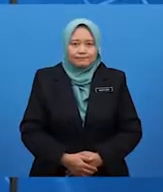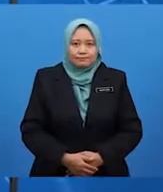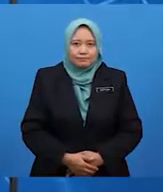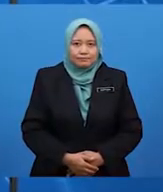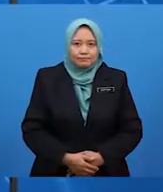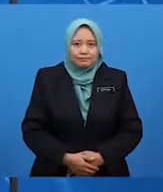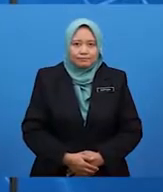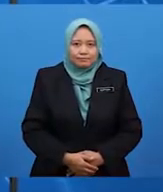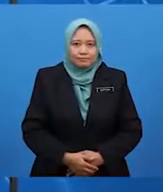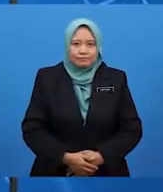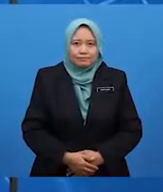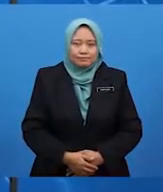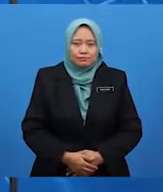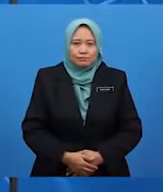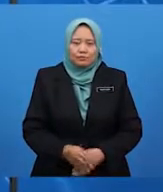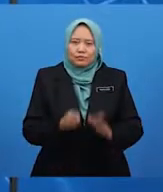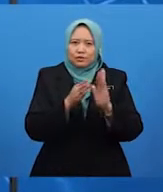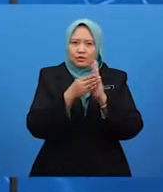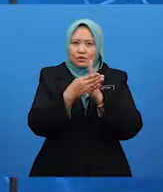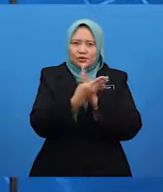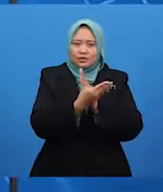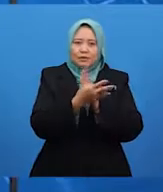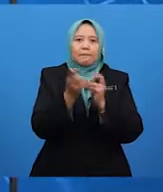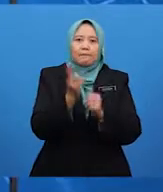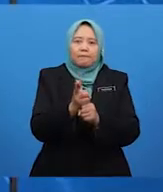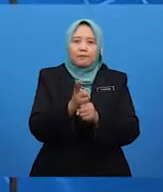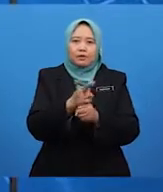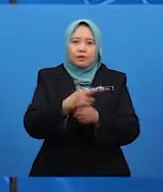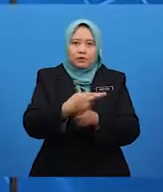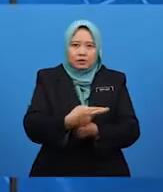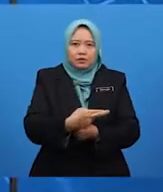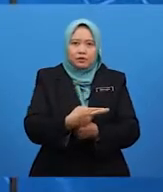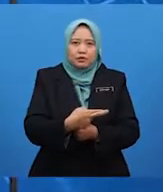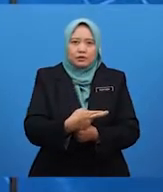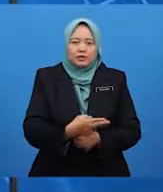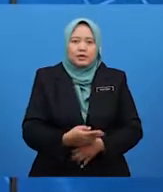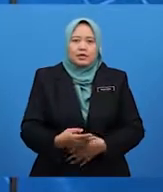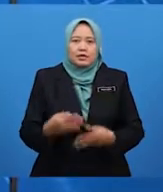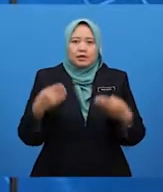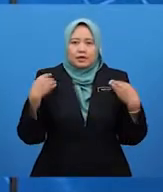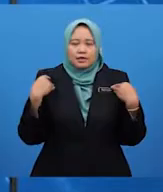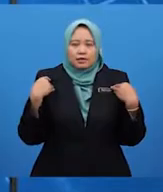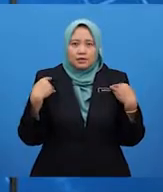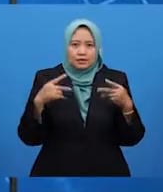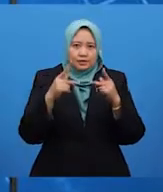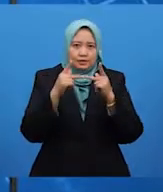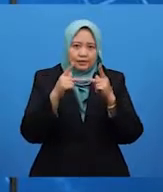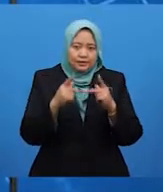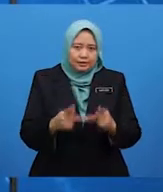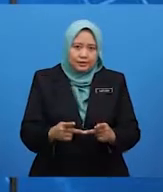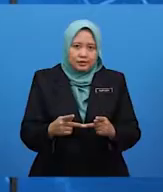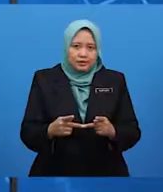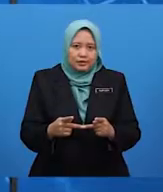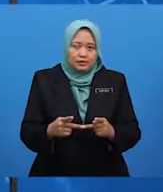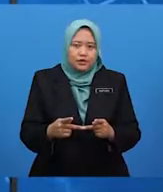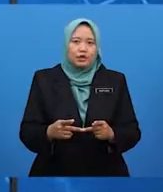untuk makluman semua, bidang perekaan menekankan fungsi penghasilan karya dan nilai estetik yang melibatkan